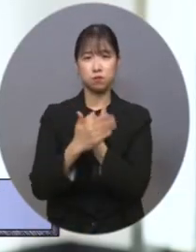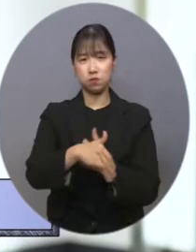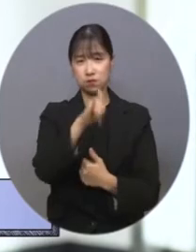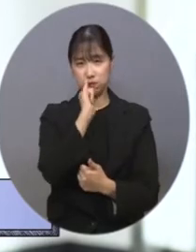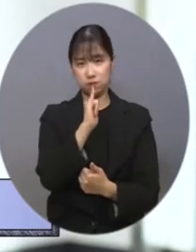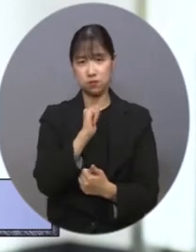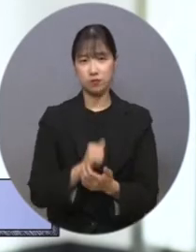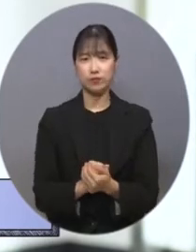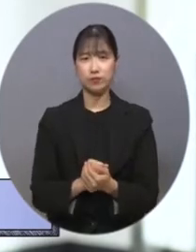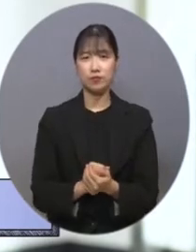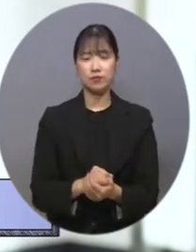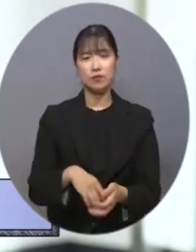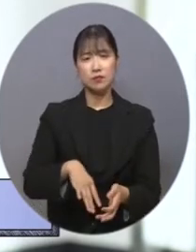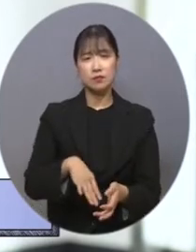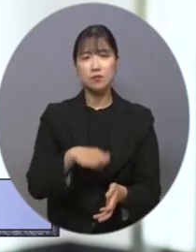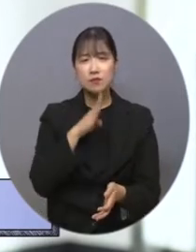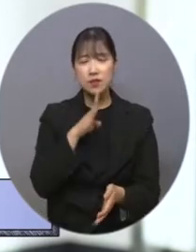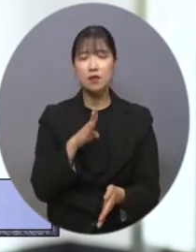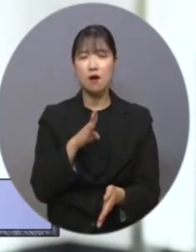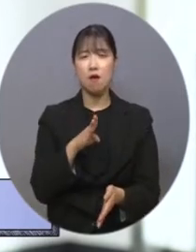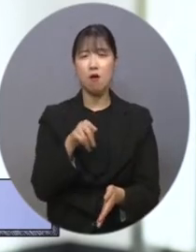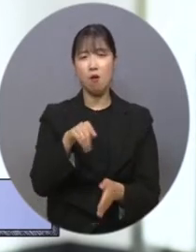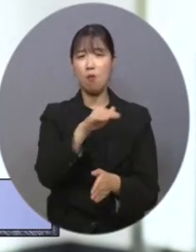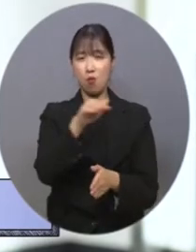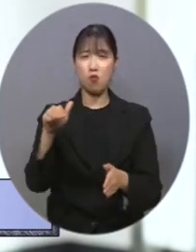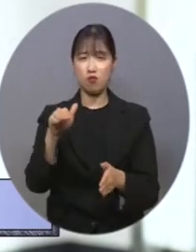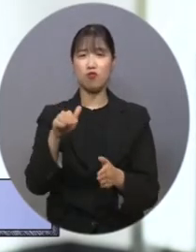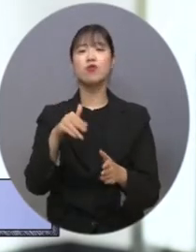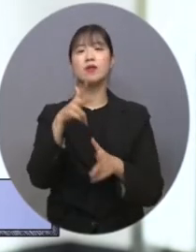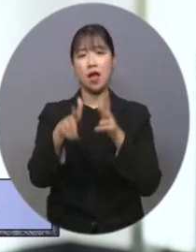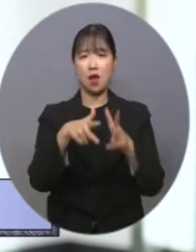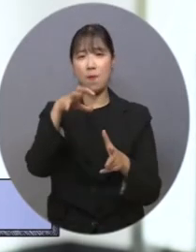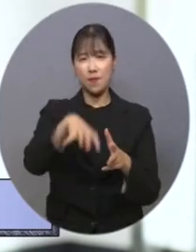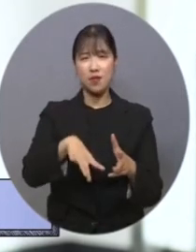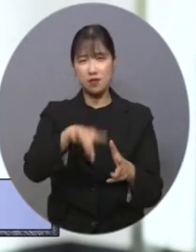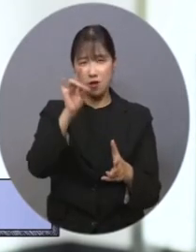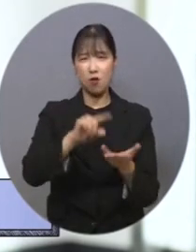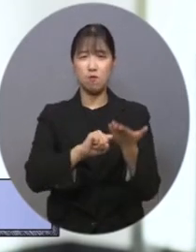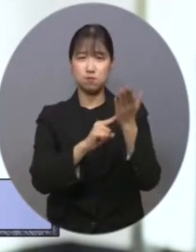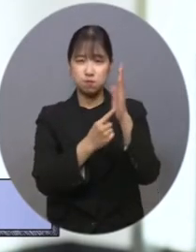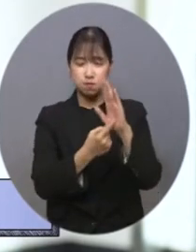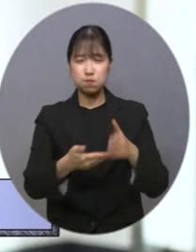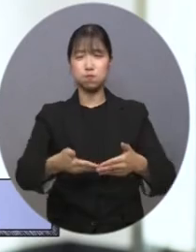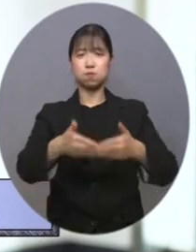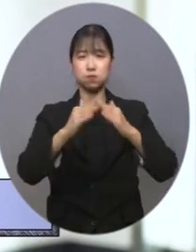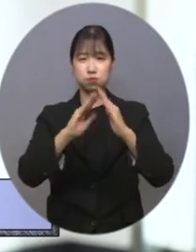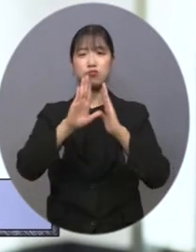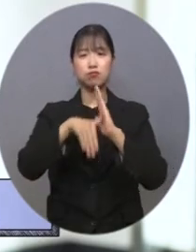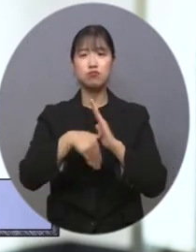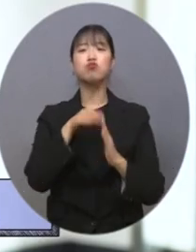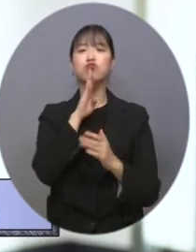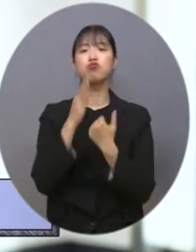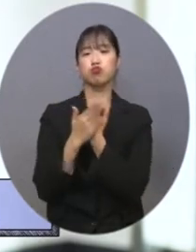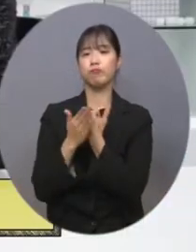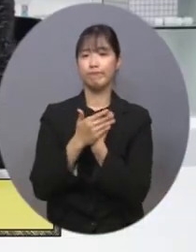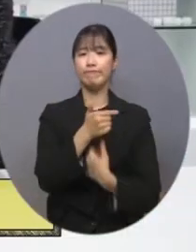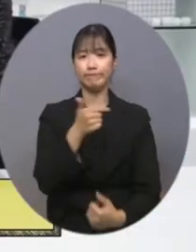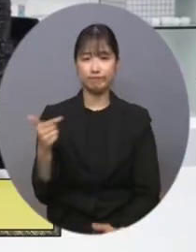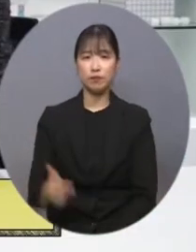그래서 실제로 그 표준 사업장이 처음 자립하는데 처음 일어서는데 도움이 상당히 컸던 것